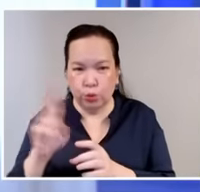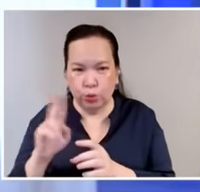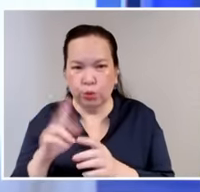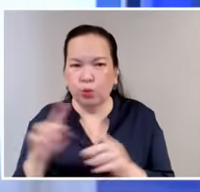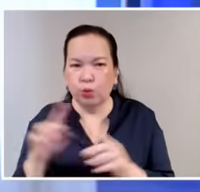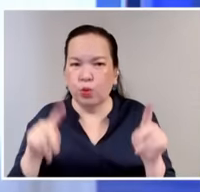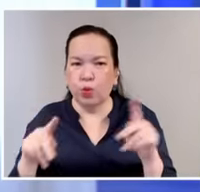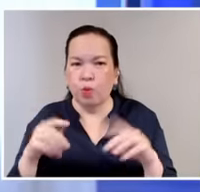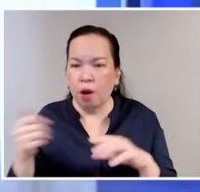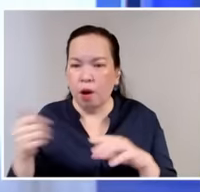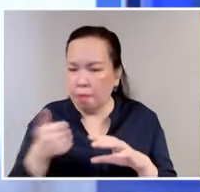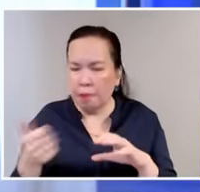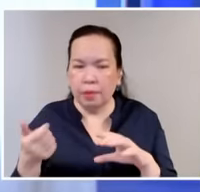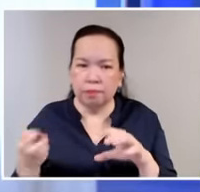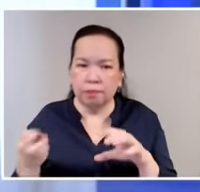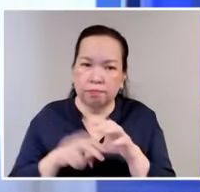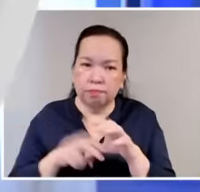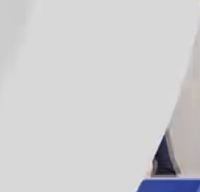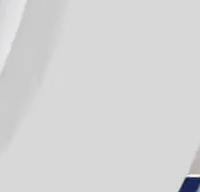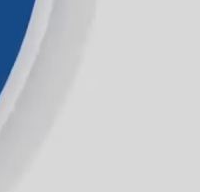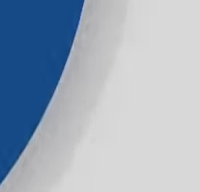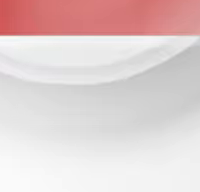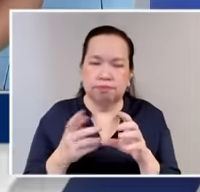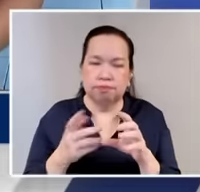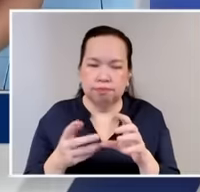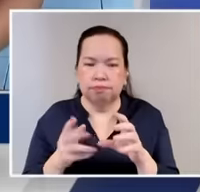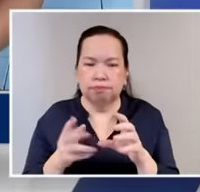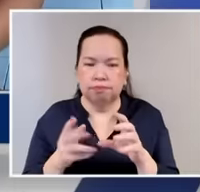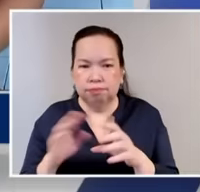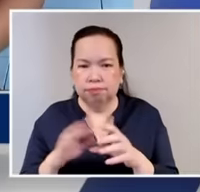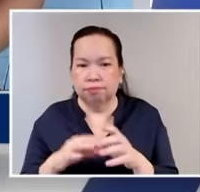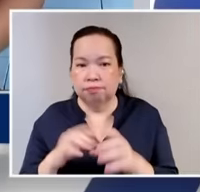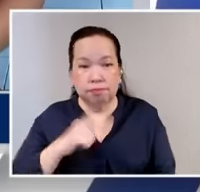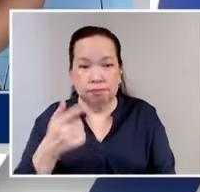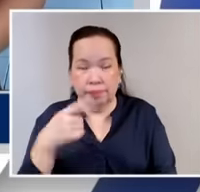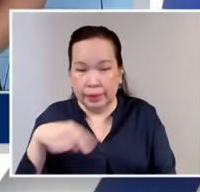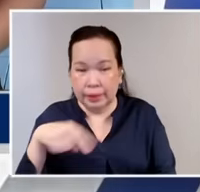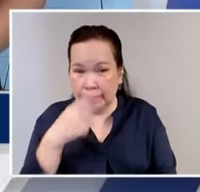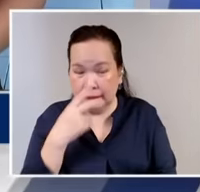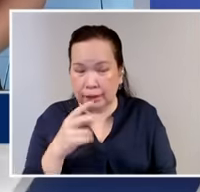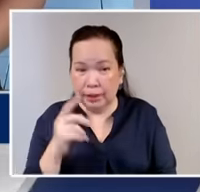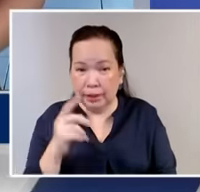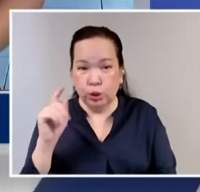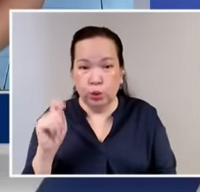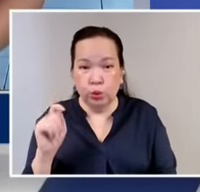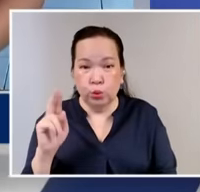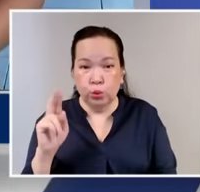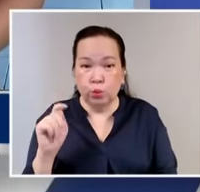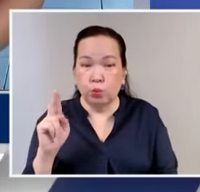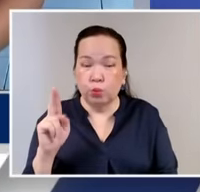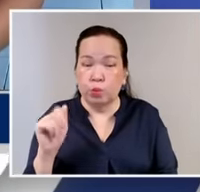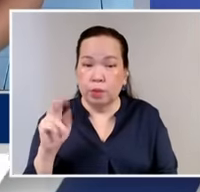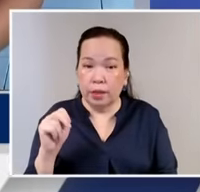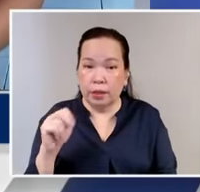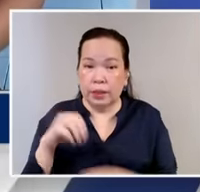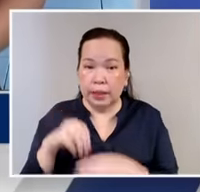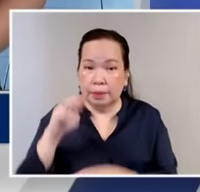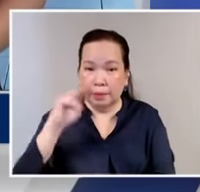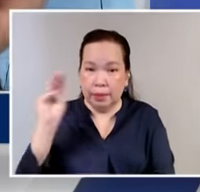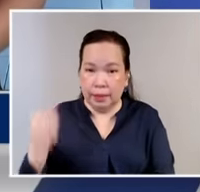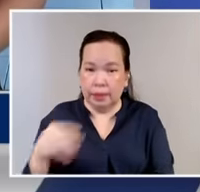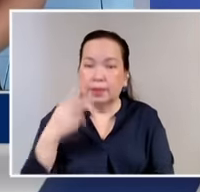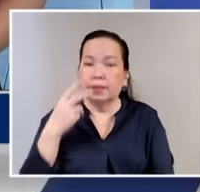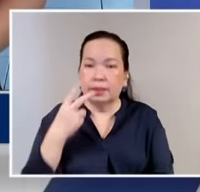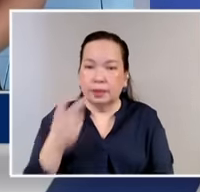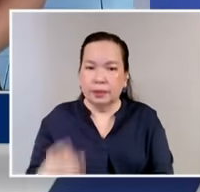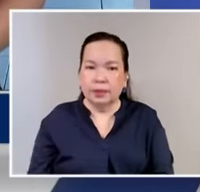ng trabaho. At live, nagpapatrol mula PNR Tutuban Station sa Maynila, si Andrea Tagines. Andrea,